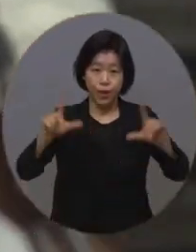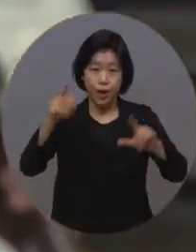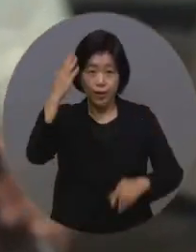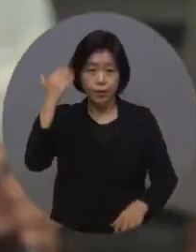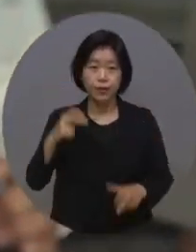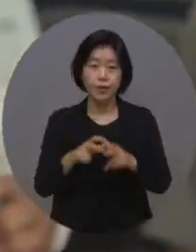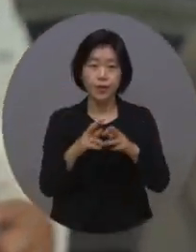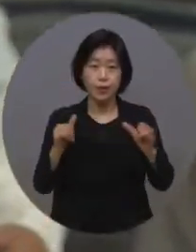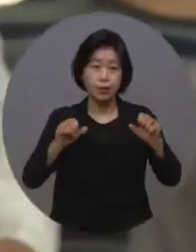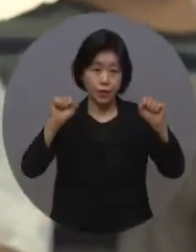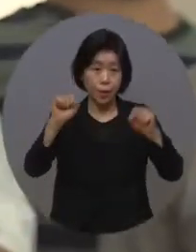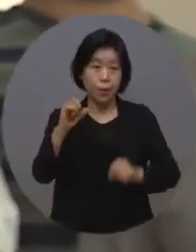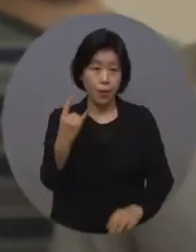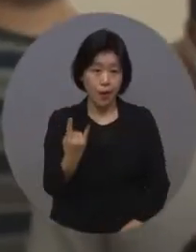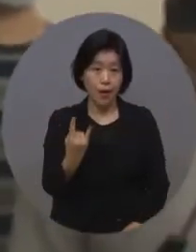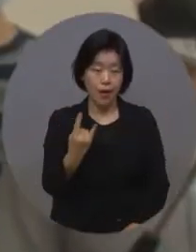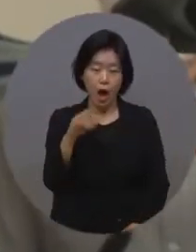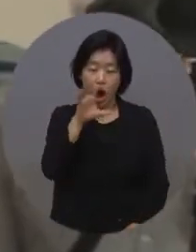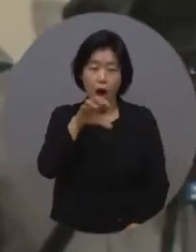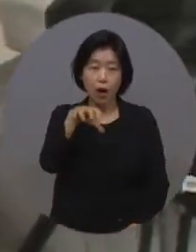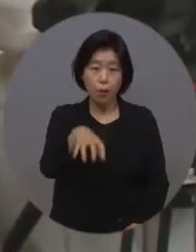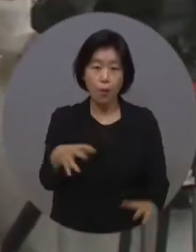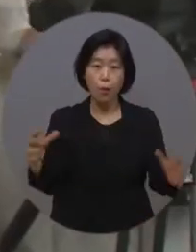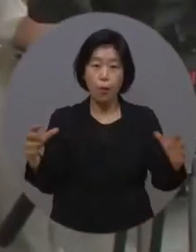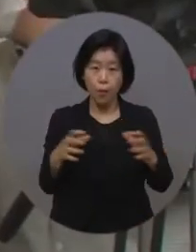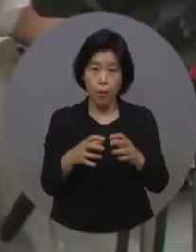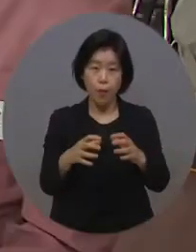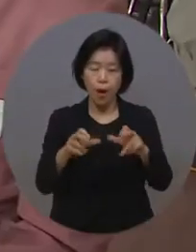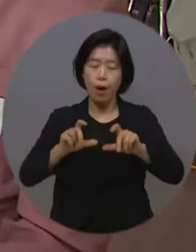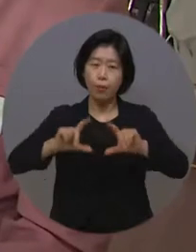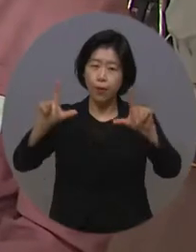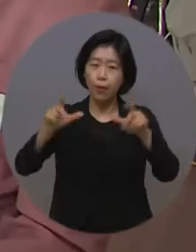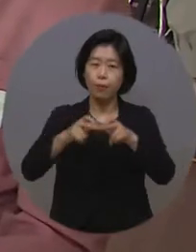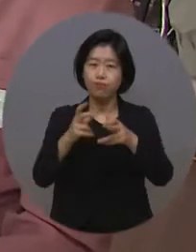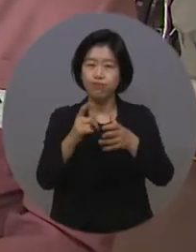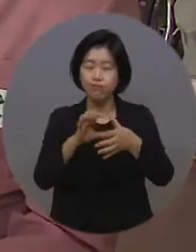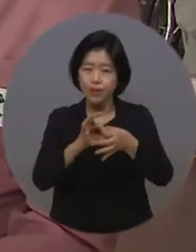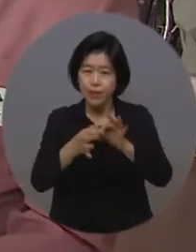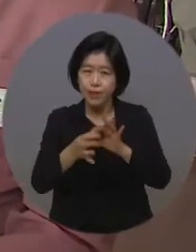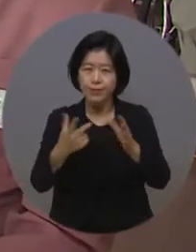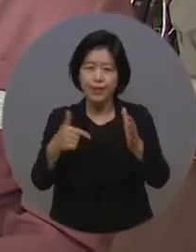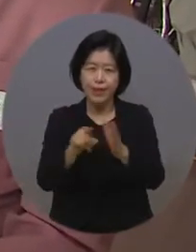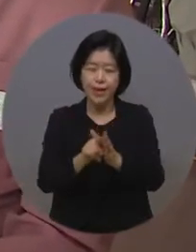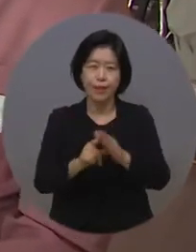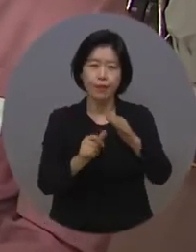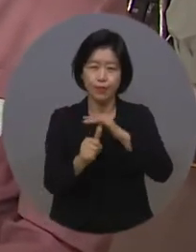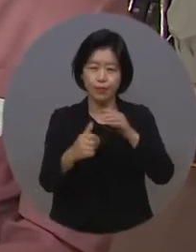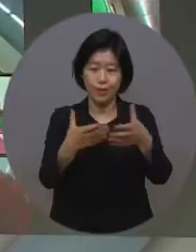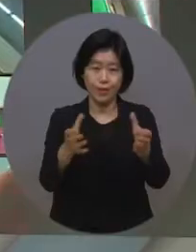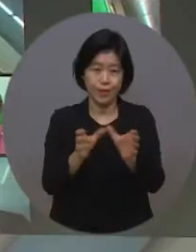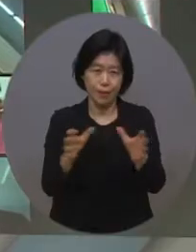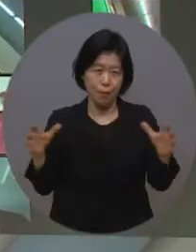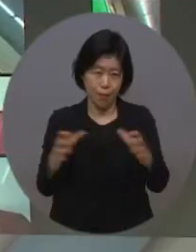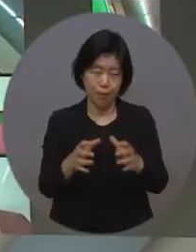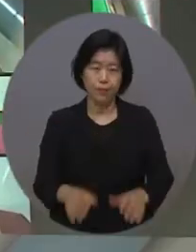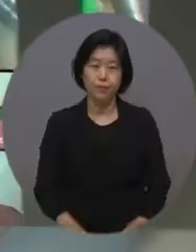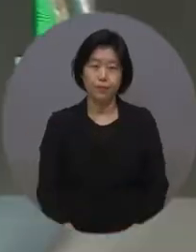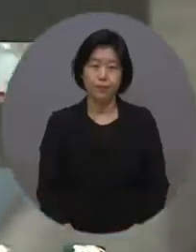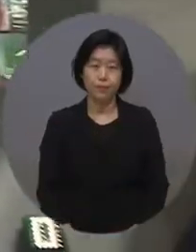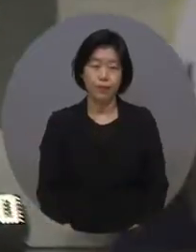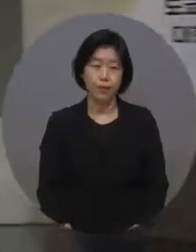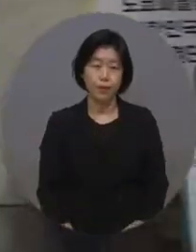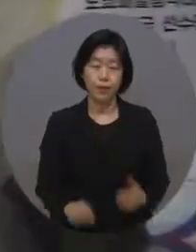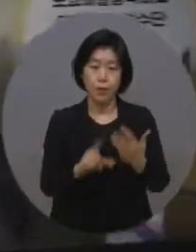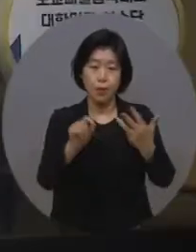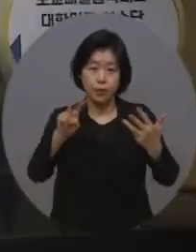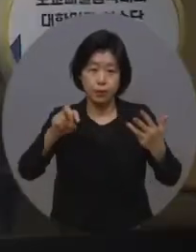대한장애인체육회는 이천선수촌 대강당에서 도쿄 패럴림픽 대회 대한민국 선수단 결단식을 개최했습니다. 오는 24일